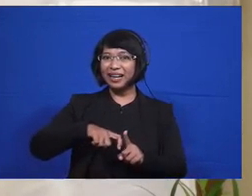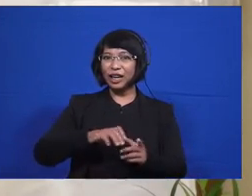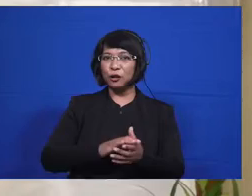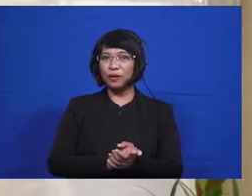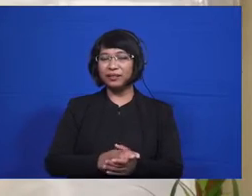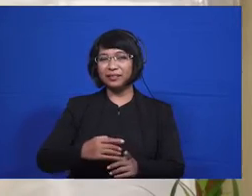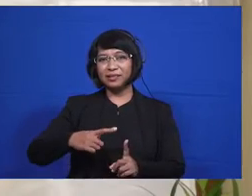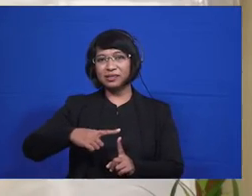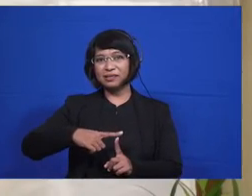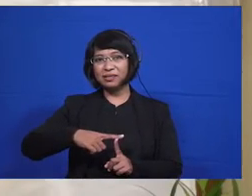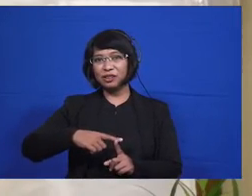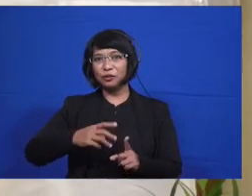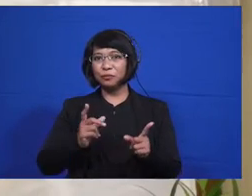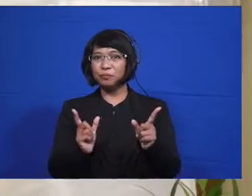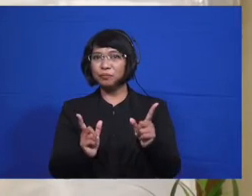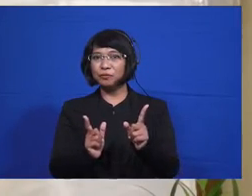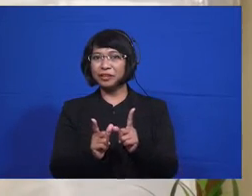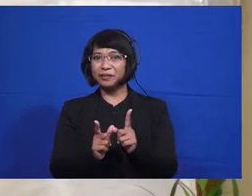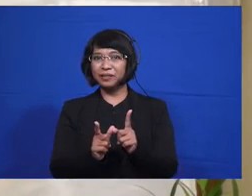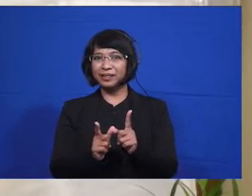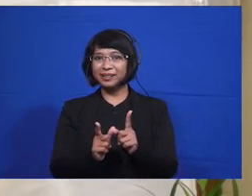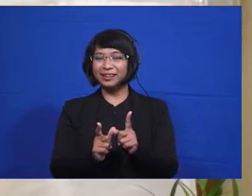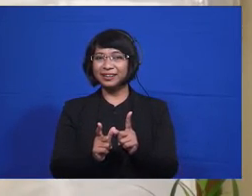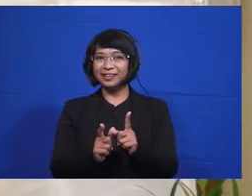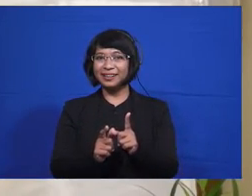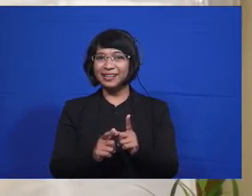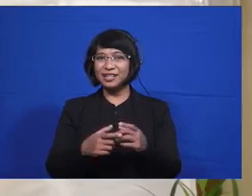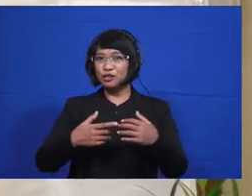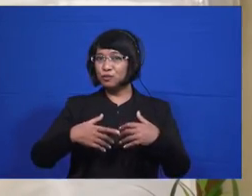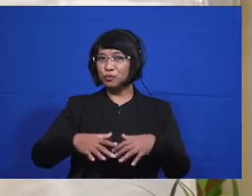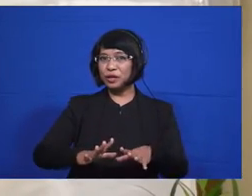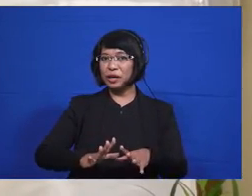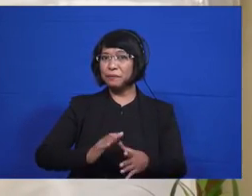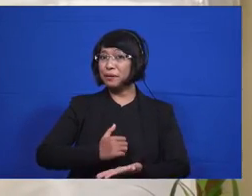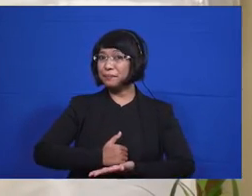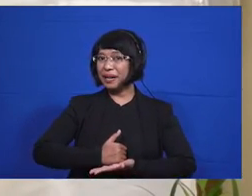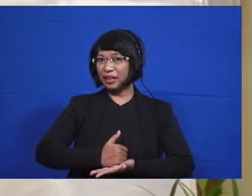Fakultas Teologi Weda Bakti yang telah membantu